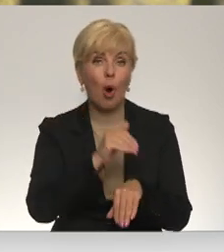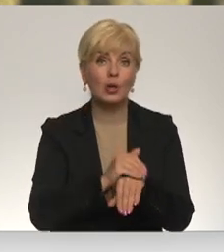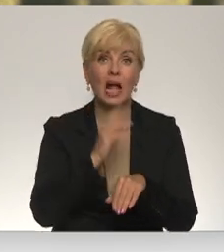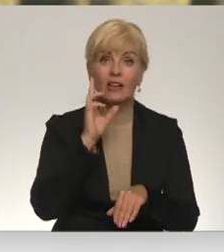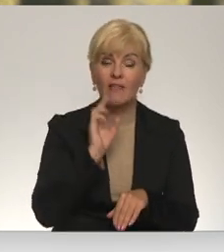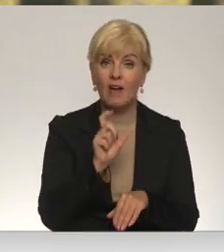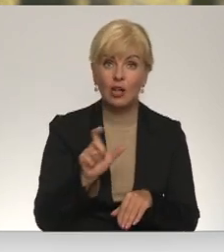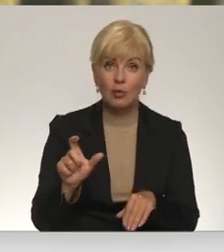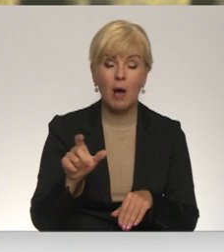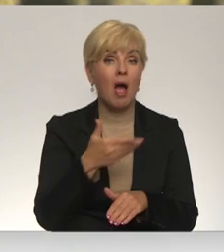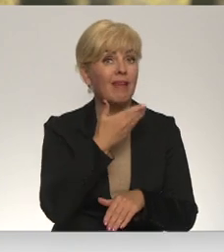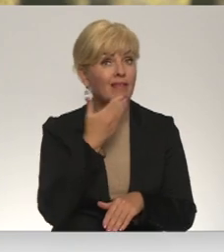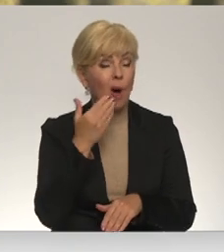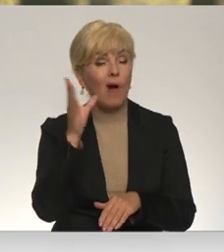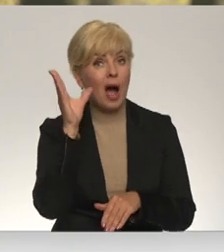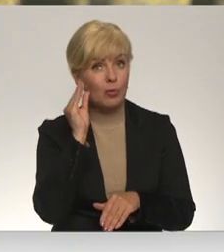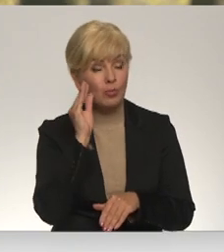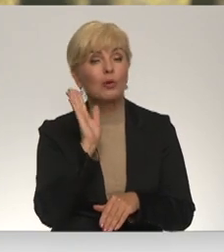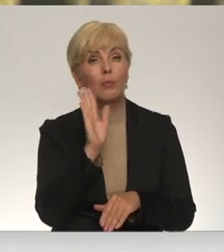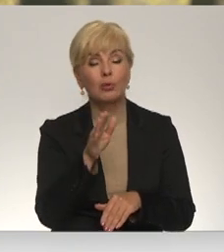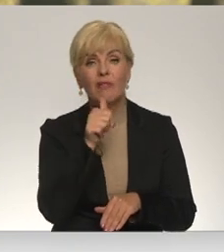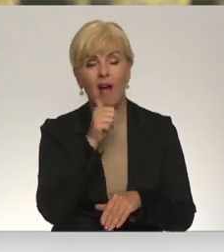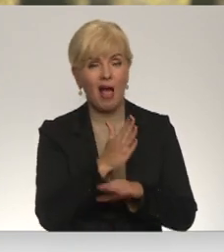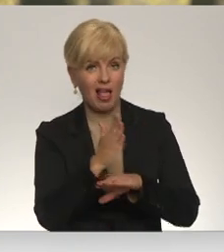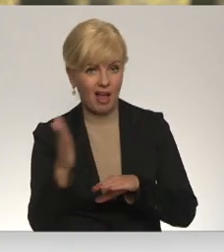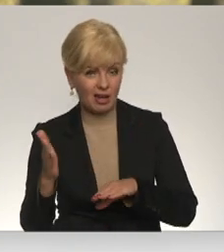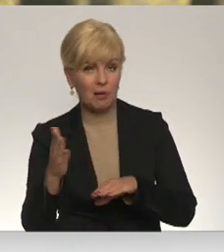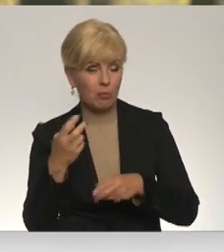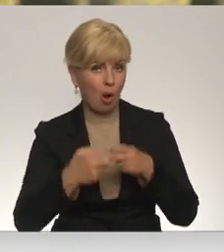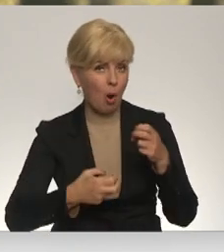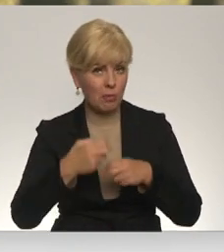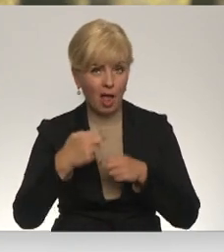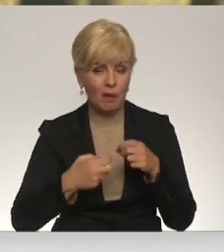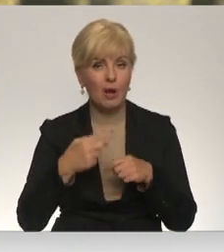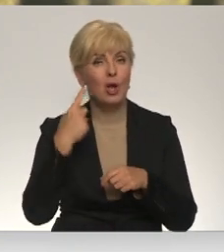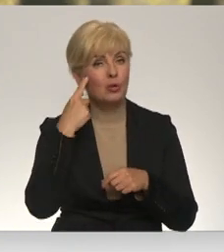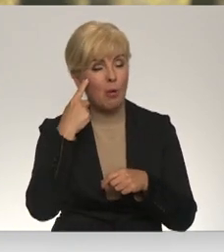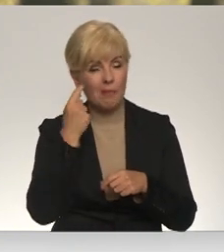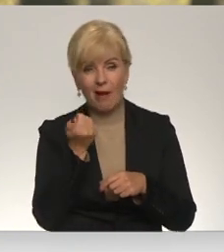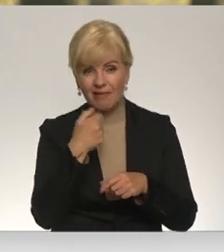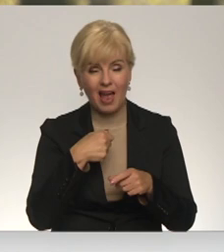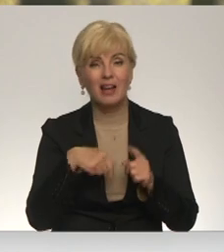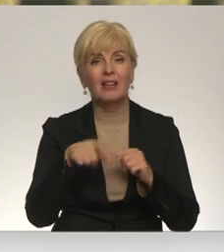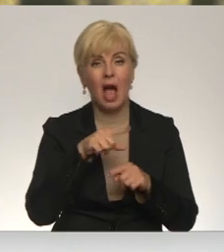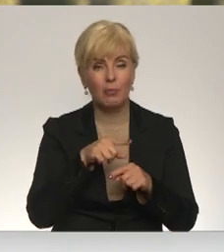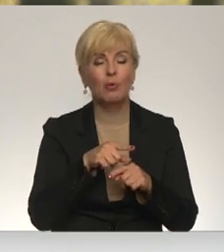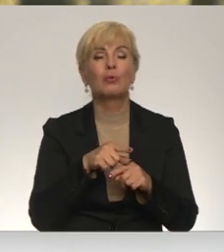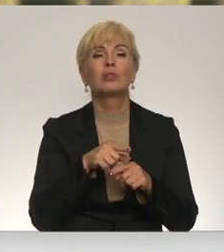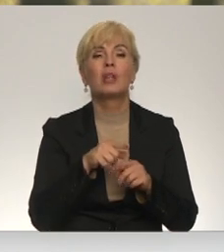tajā vecumā to nav apgūvuši, tad viņiem būs tas sarežģīti pēc tam. Un tas nenozīmē, ka viņi to vairs nekad neapgūst, bet ka tās būs problēmas.